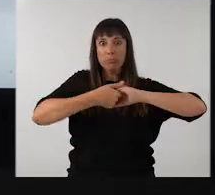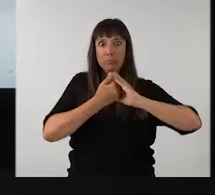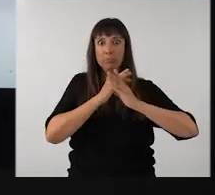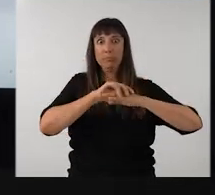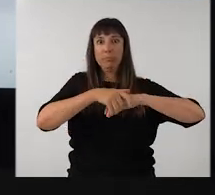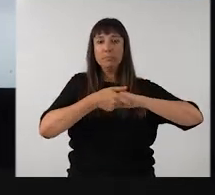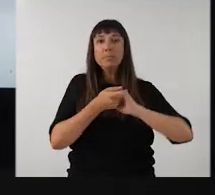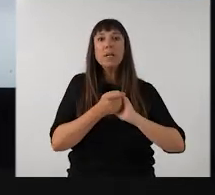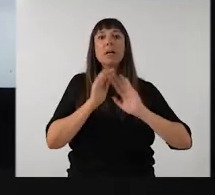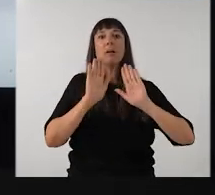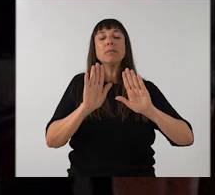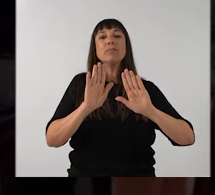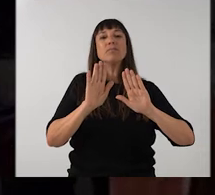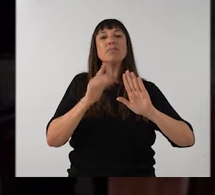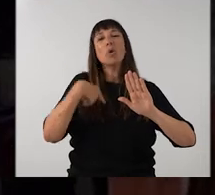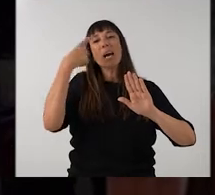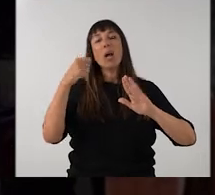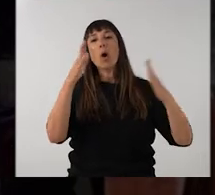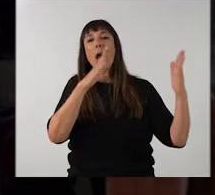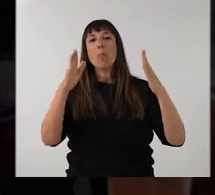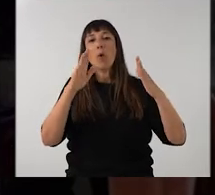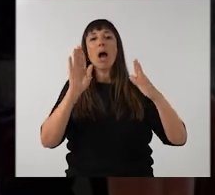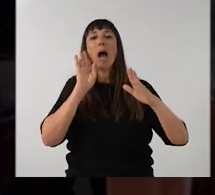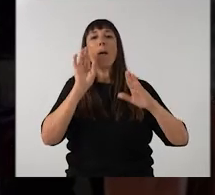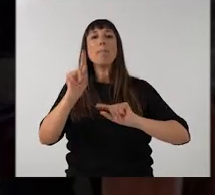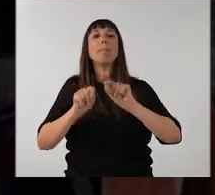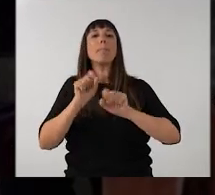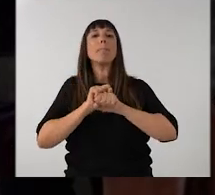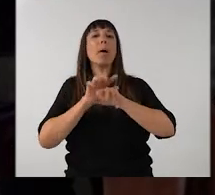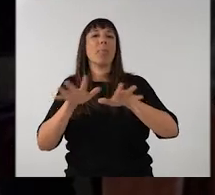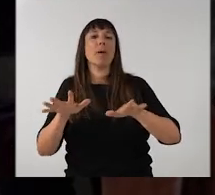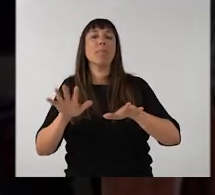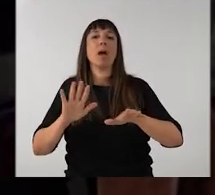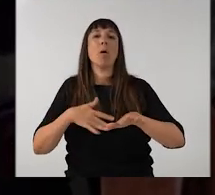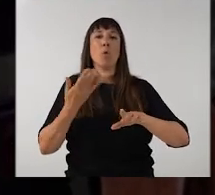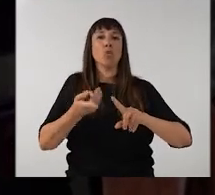manera molt pautada. I jo crec que durant la pandèmia